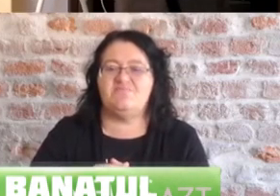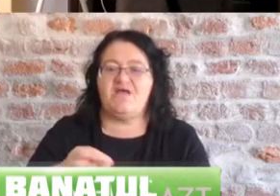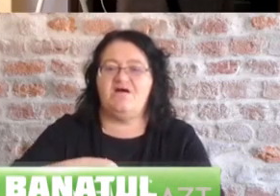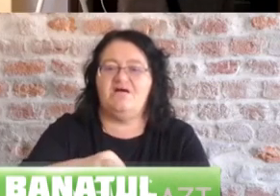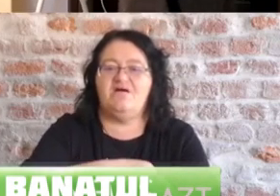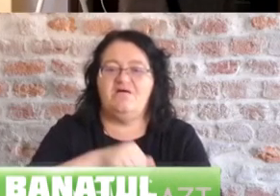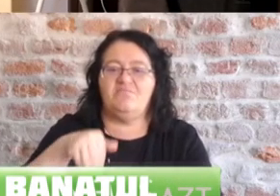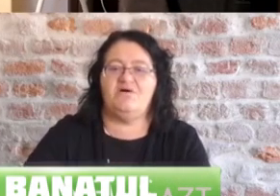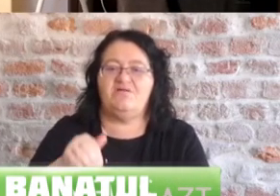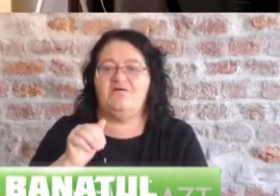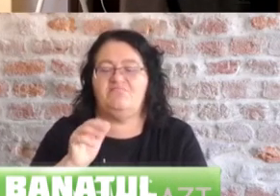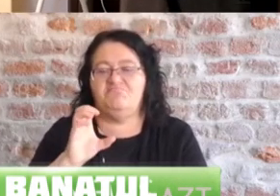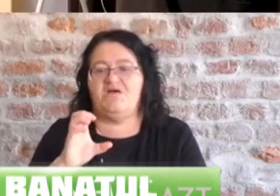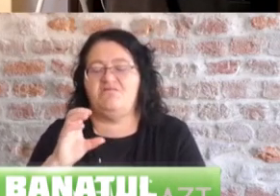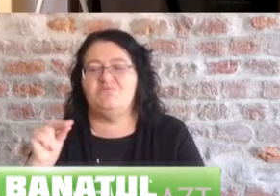arhitect Maria Chiara Pozzana.